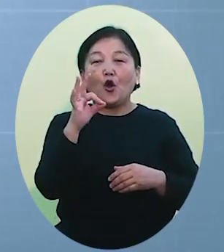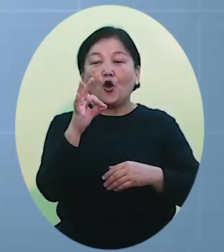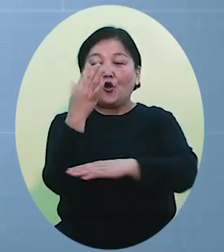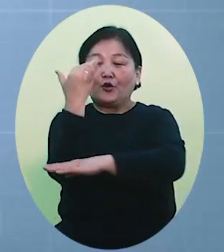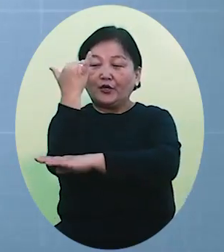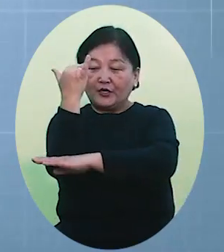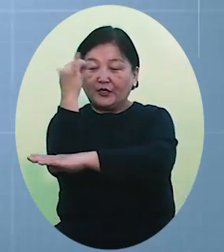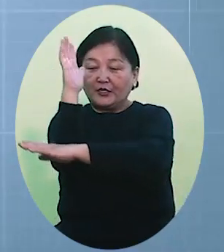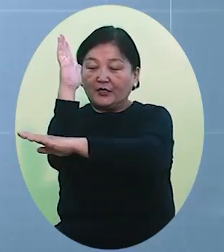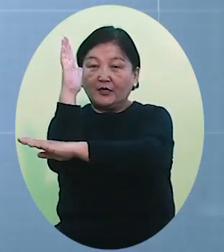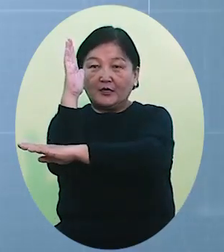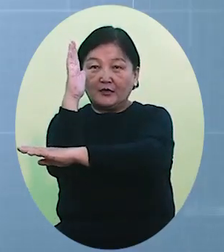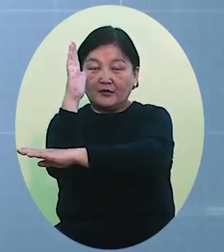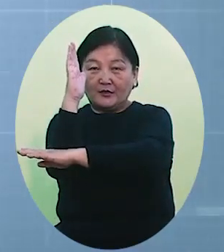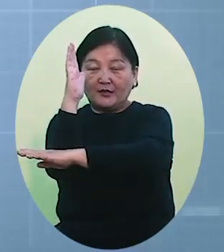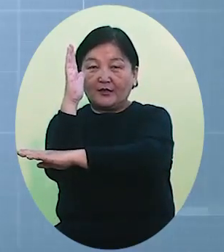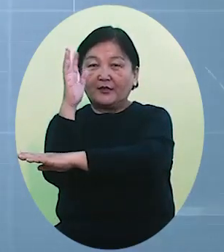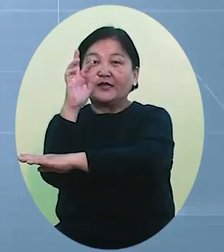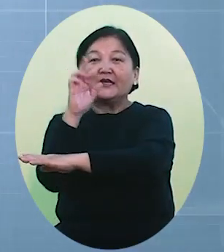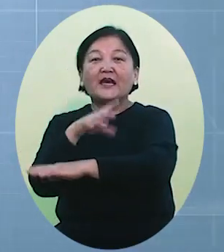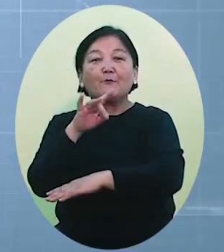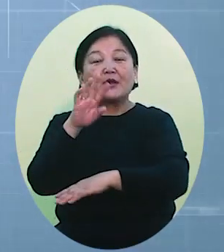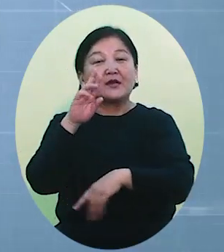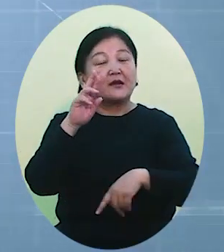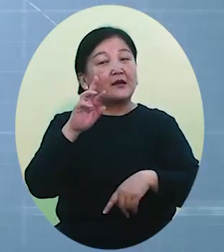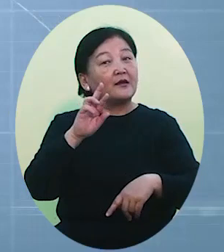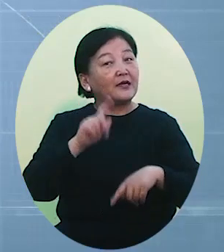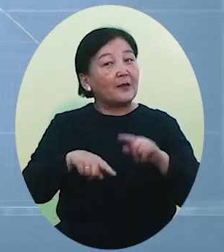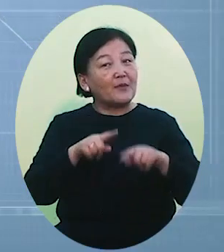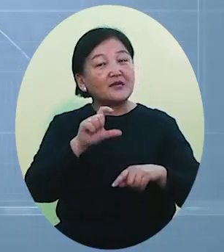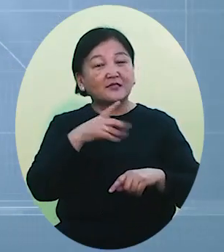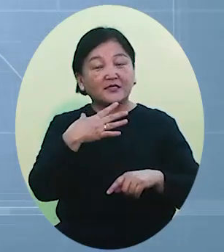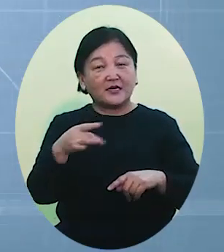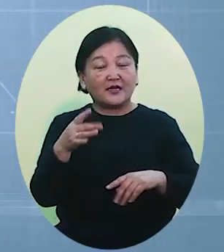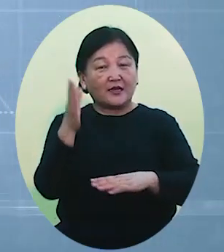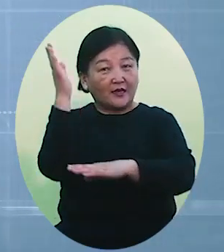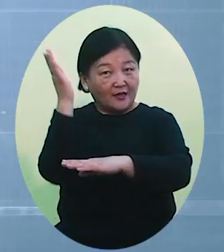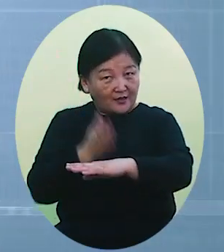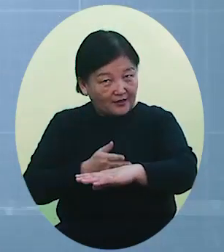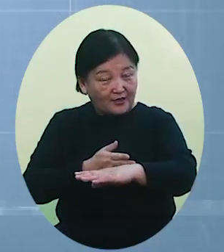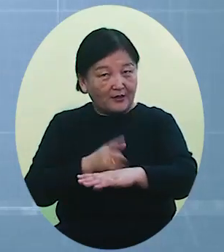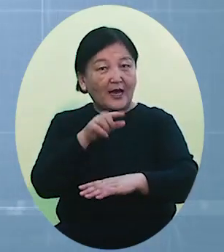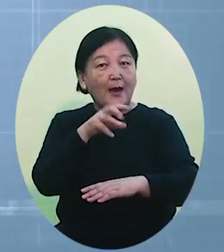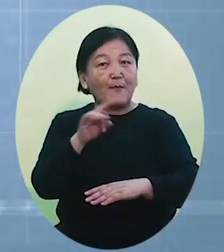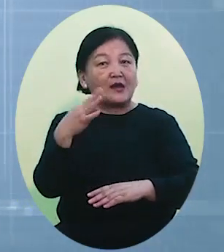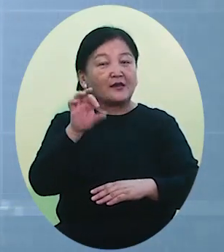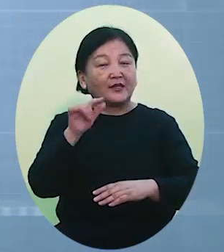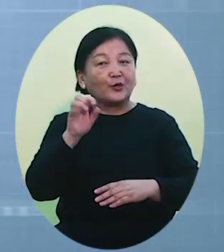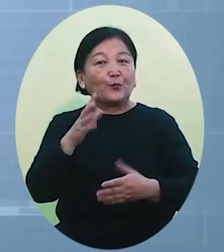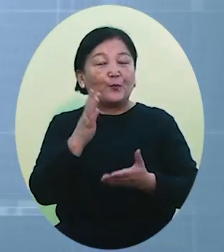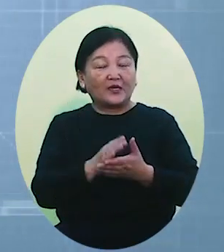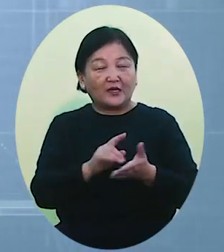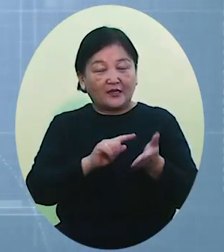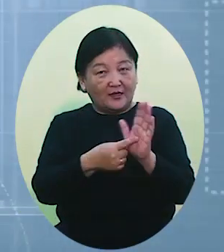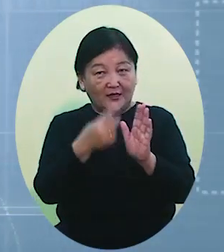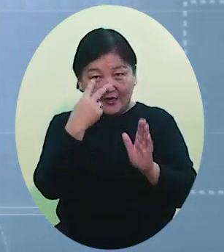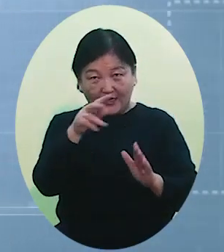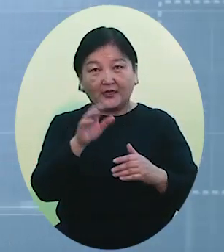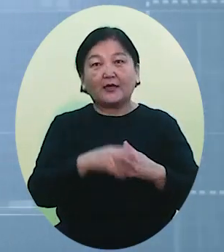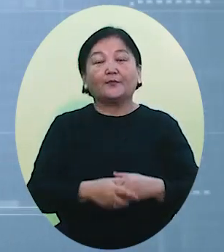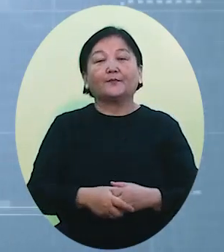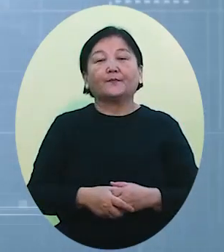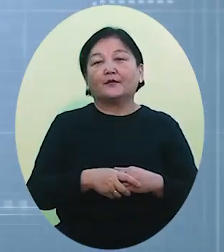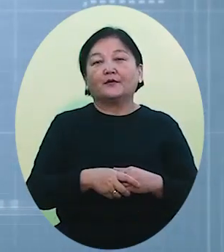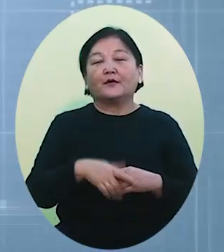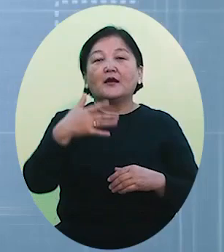ямар цэгээр огтлох нь b гэсэн сул гишүүнээс хамаард юм байна гэдгийг бас мөн бид нар харж чадлаа.